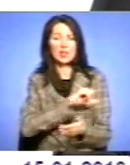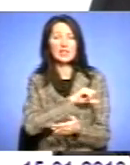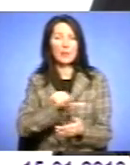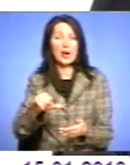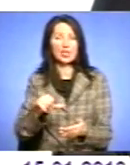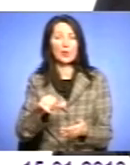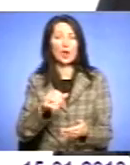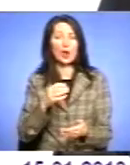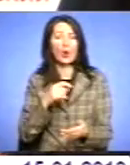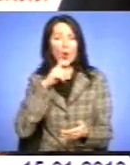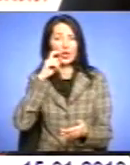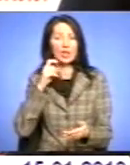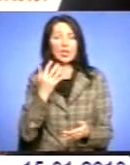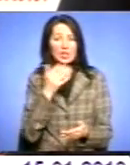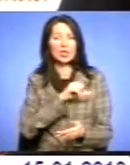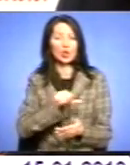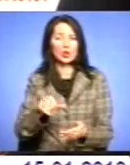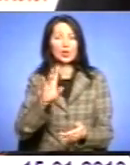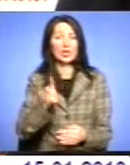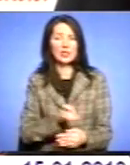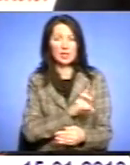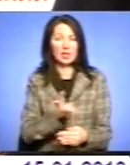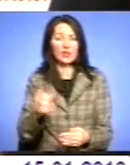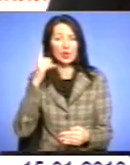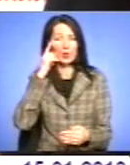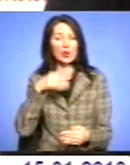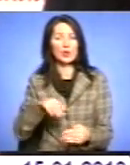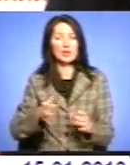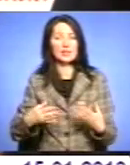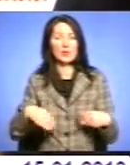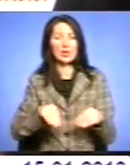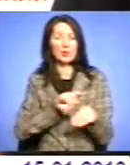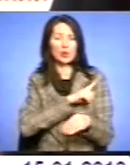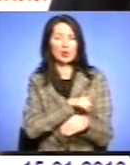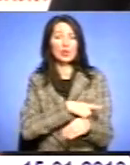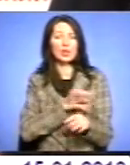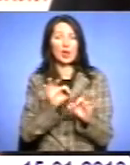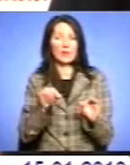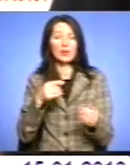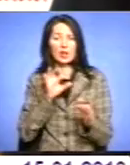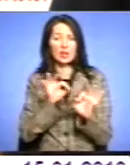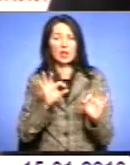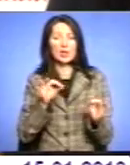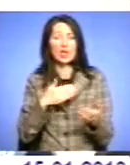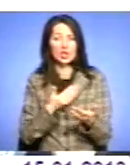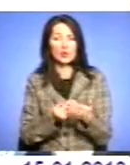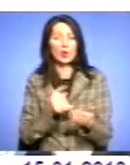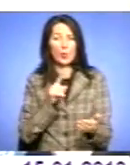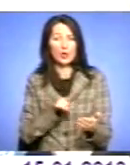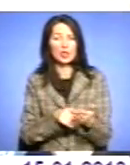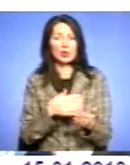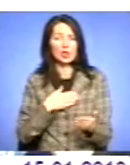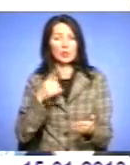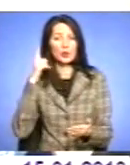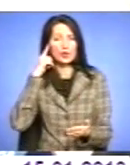сказати, закордонні церкви. Я надію, що все-таки, коли спільними зусиллями ми висловимо свою позицію, що нас таки почують в черговий раз. Почаївська лавра